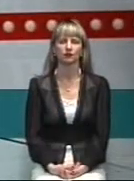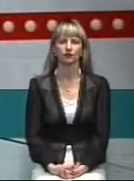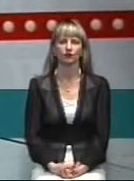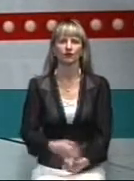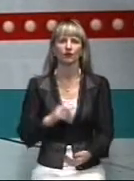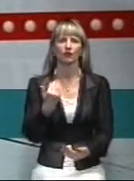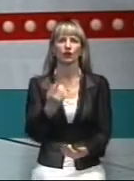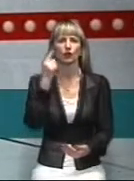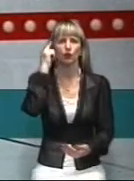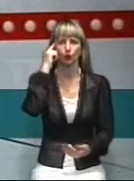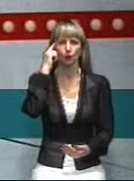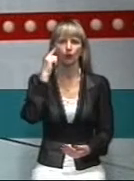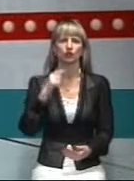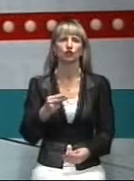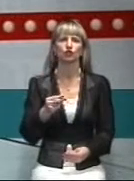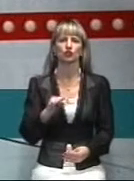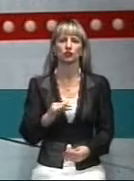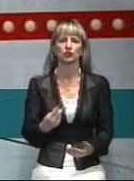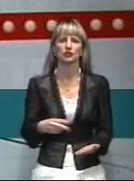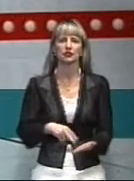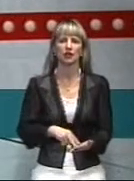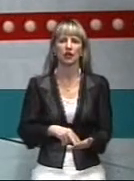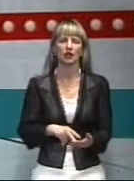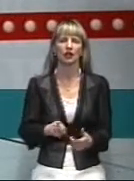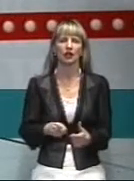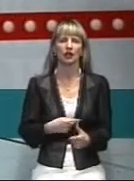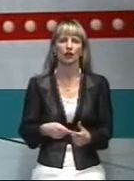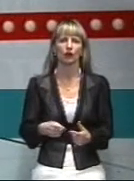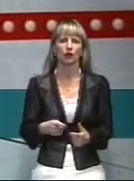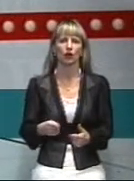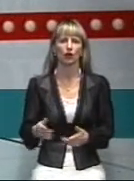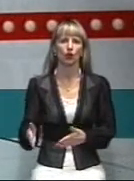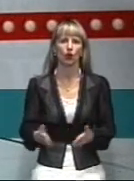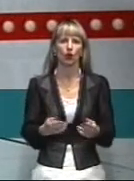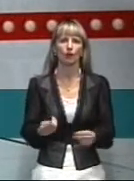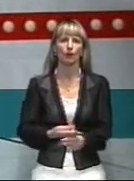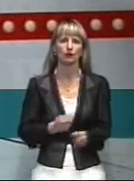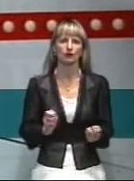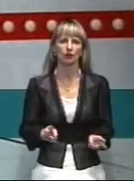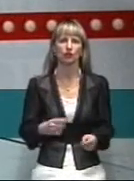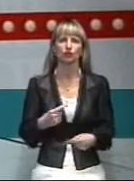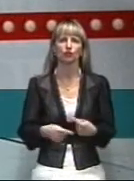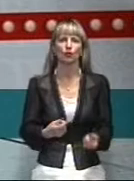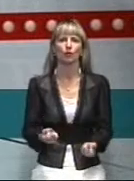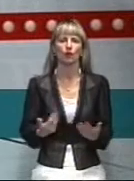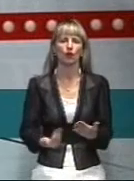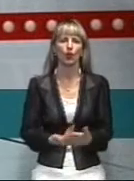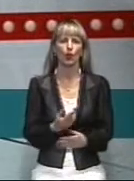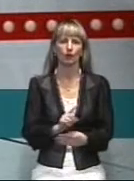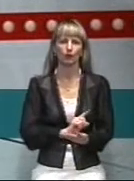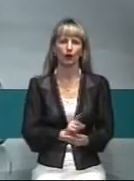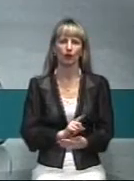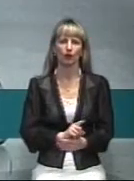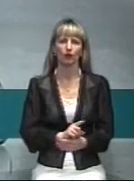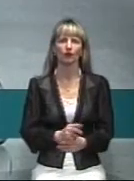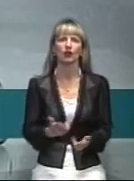Як ви гадаєте, чи стали або стануть автошляхи більш безпечними через появу нових радарів? Ну,